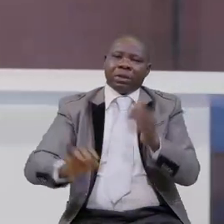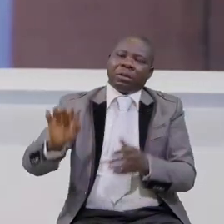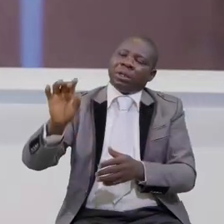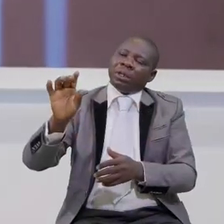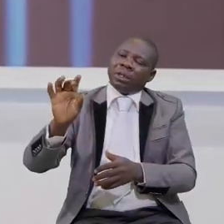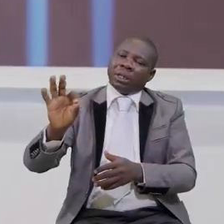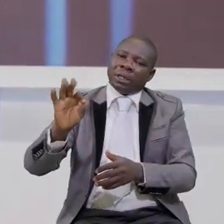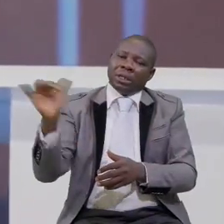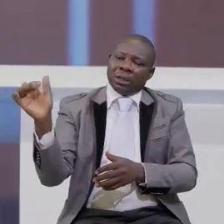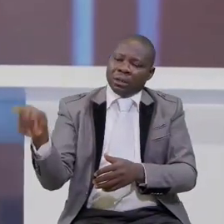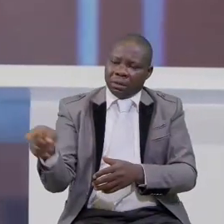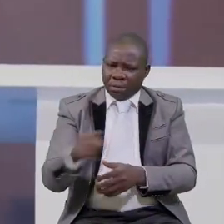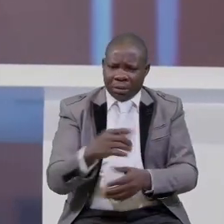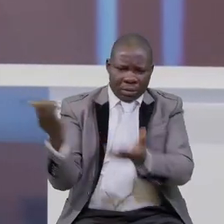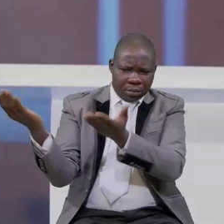amené cet homme. Et